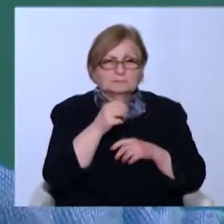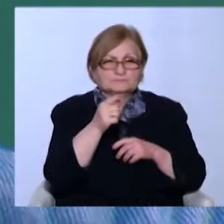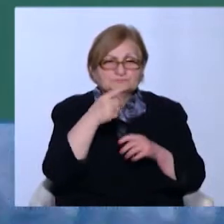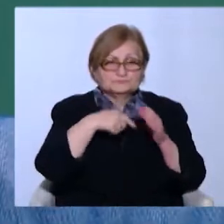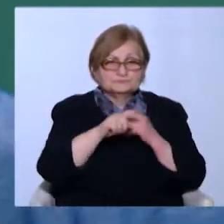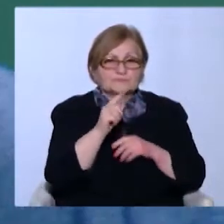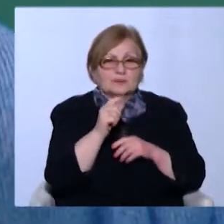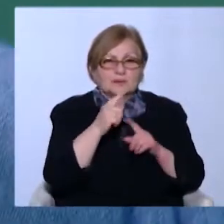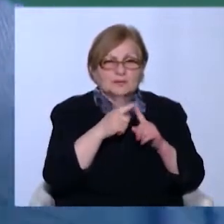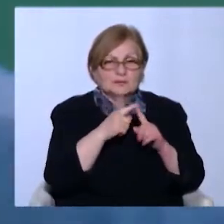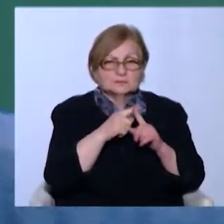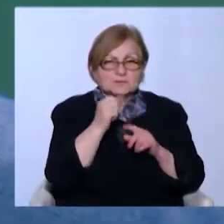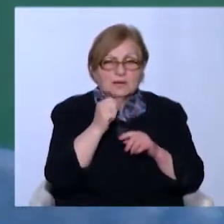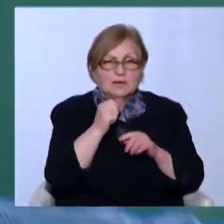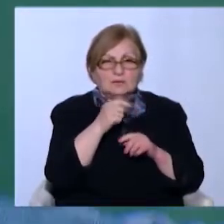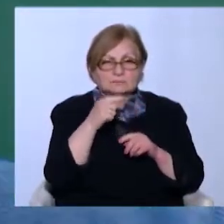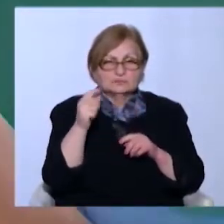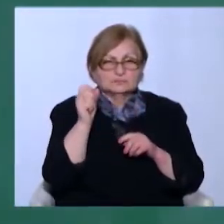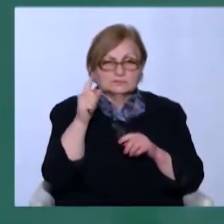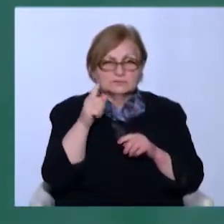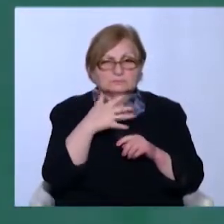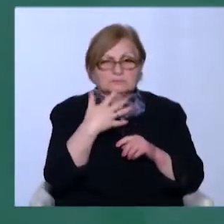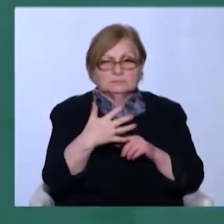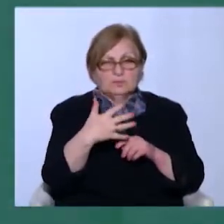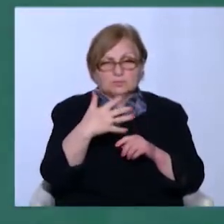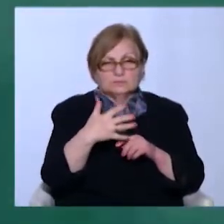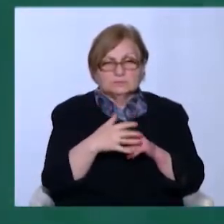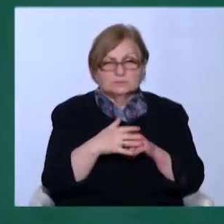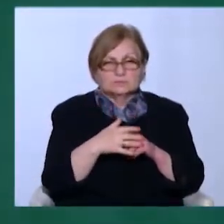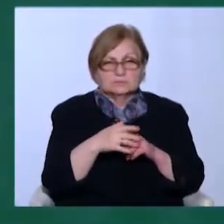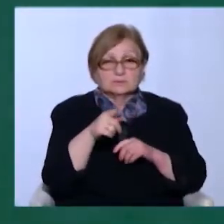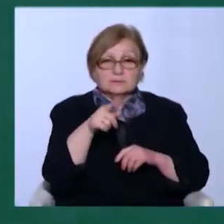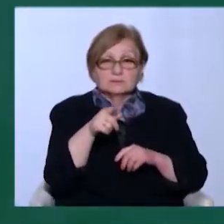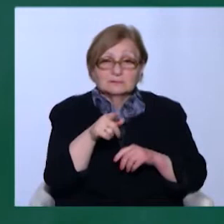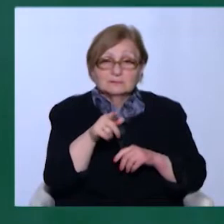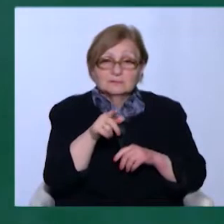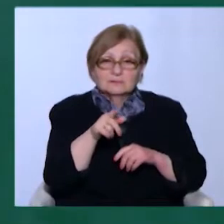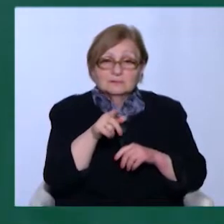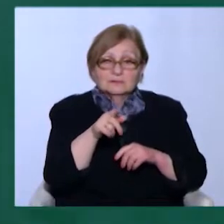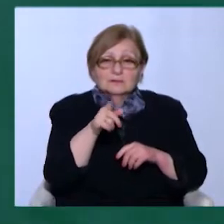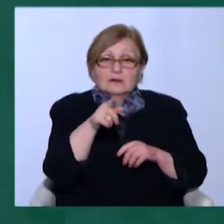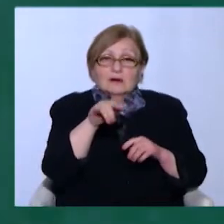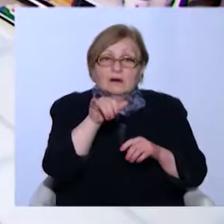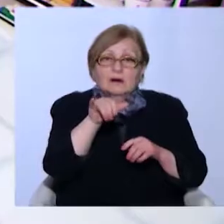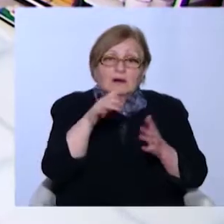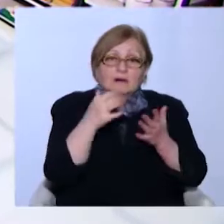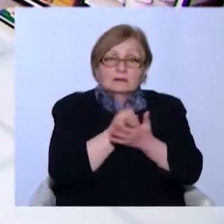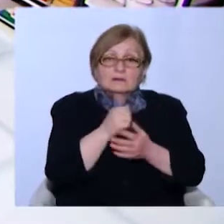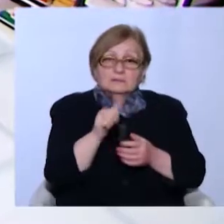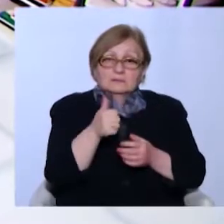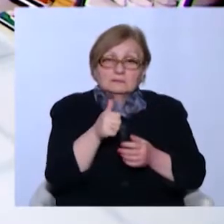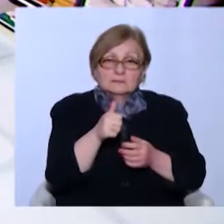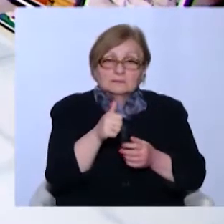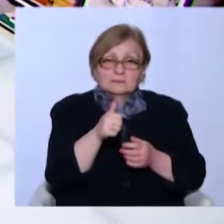უდრის A-11 მეხუთედი, ხოლო ამ y კოორდინატის პოვნა ხდება შემდეგნაირად მისი